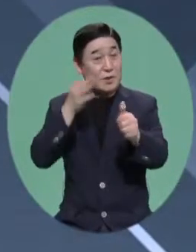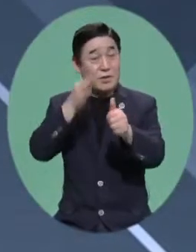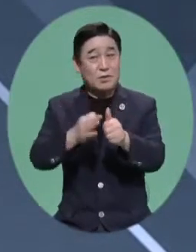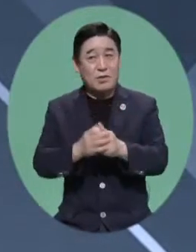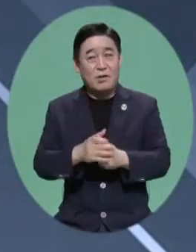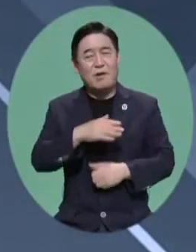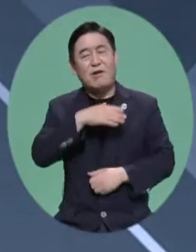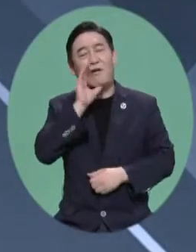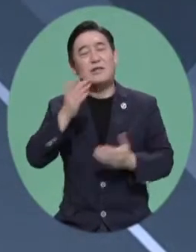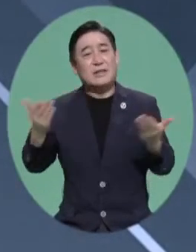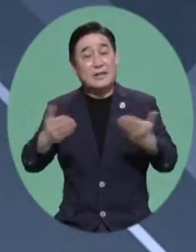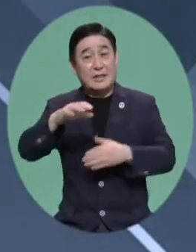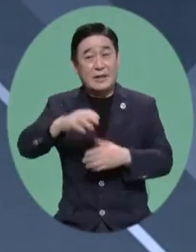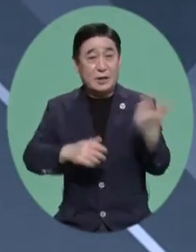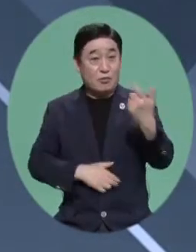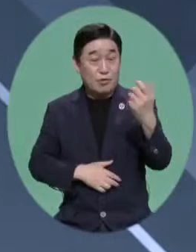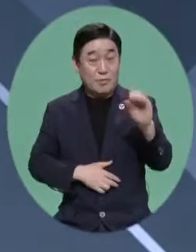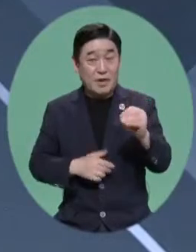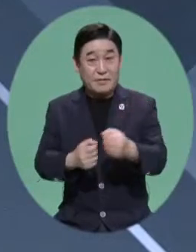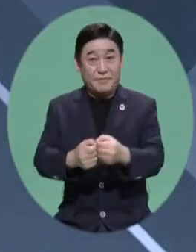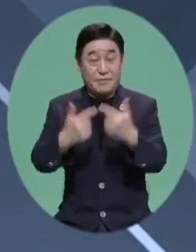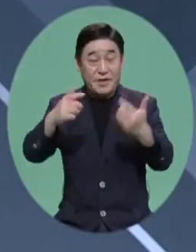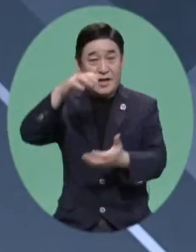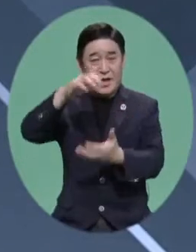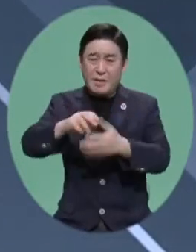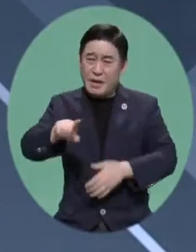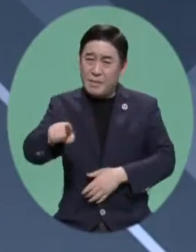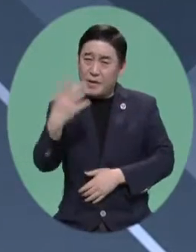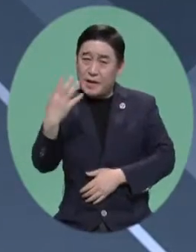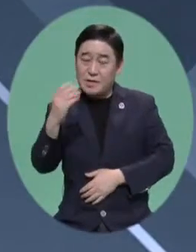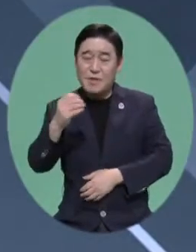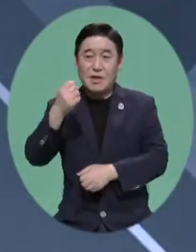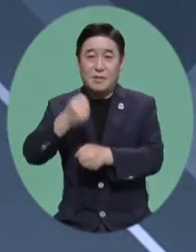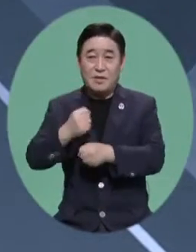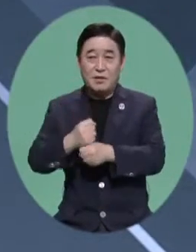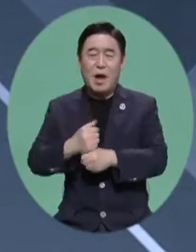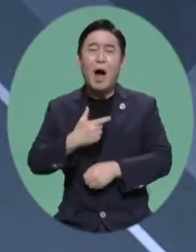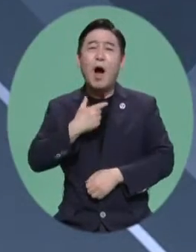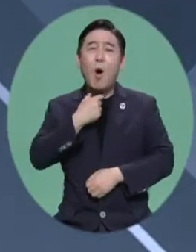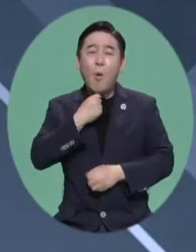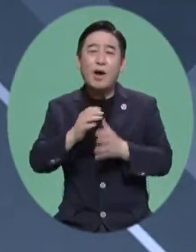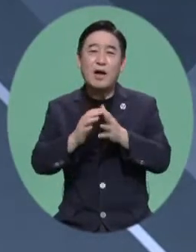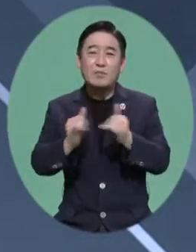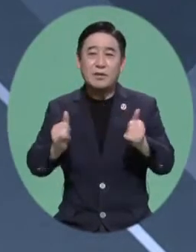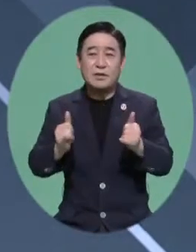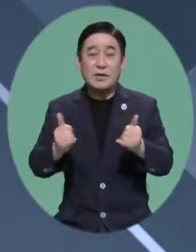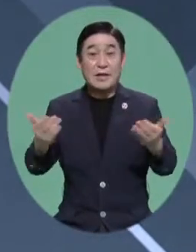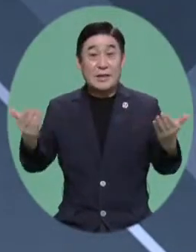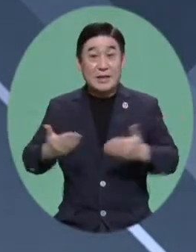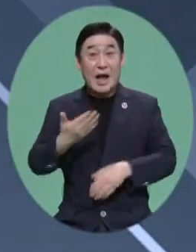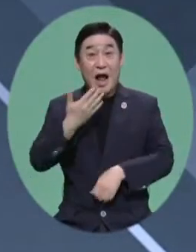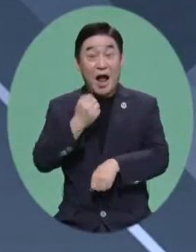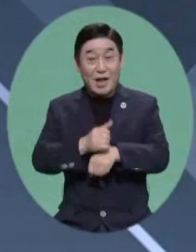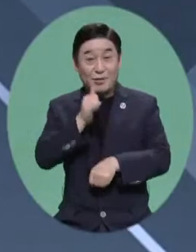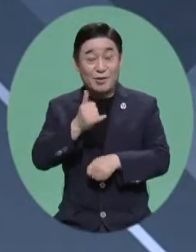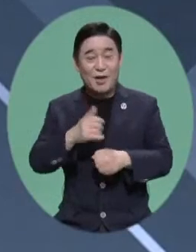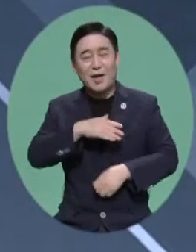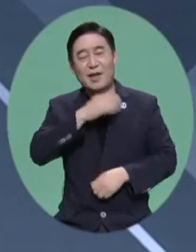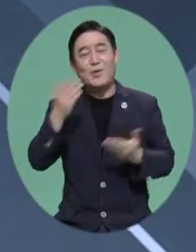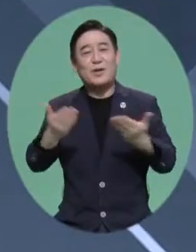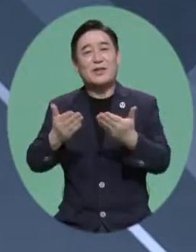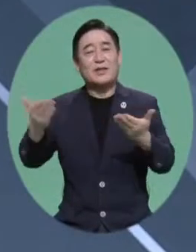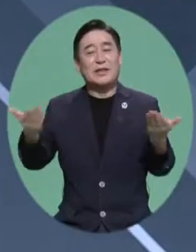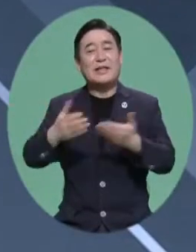일자리 예 저희가 600000 개 늦어서 140 만기까지 만들어서 원하시는 분들은 다 이해할 수 있도록 노인일자리